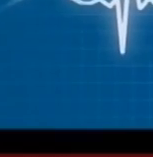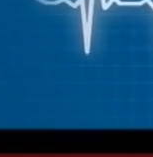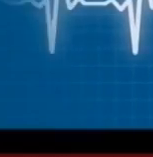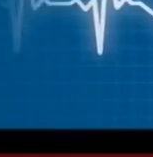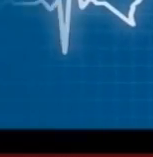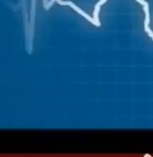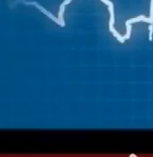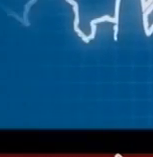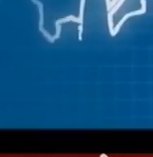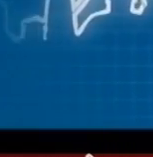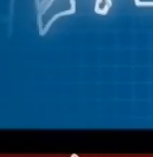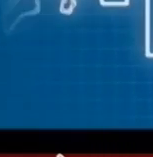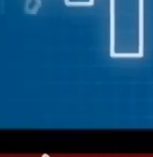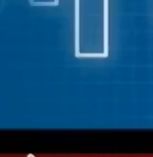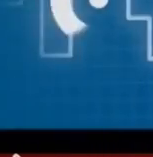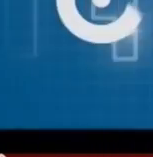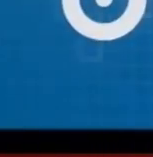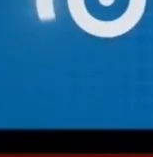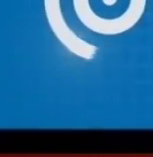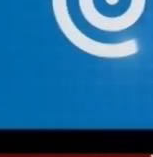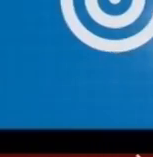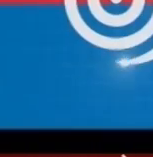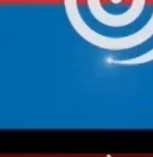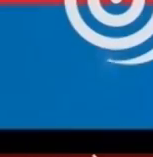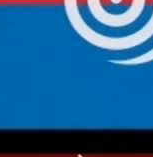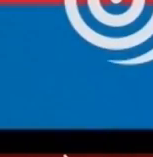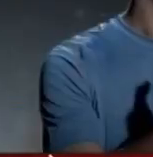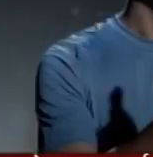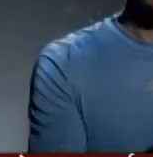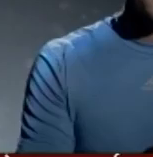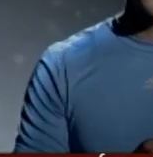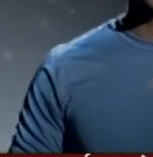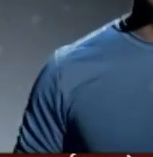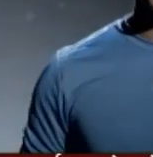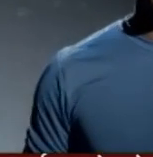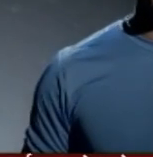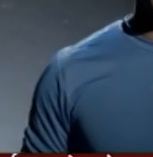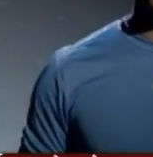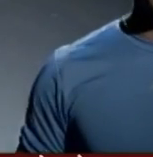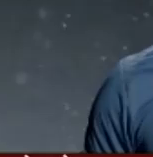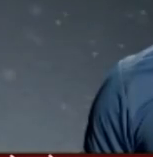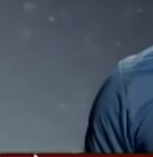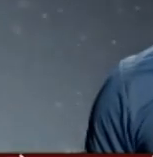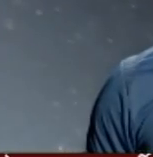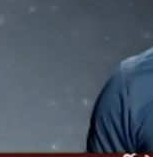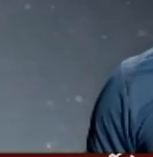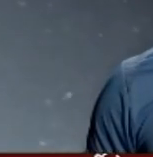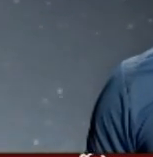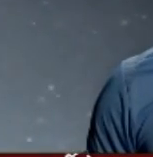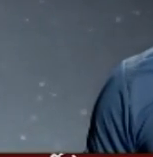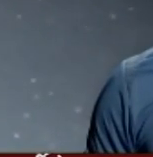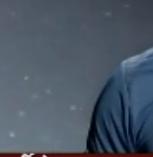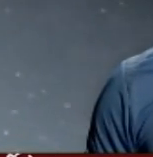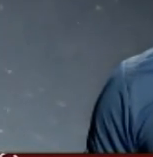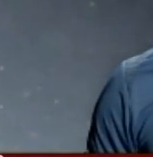हरेक निर्माणको धड्कन युनाइटेड सिमेन्ट्स। संसार लिमिट विदेशबाट रकम